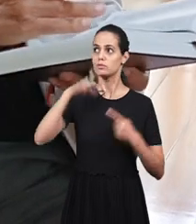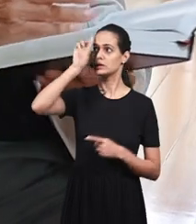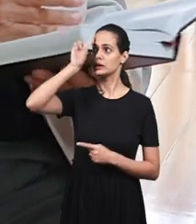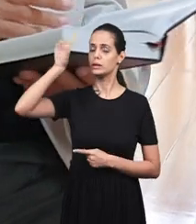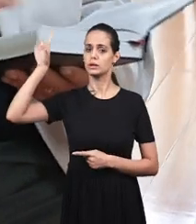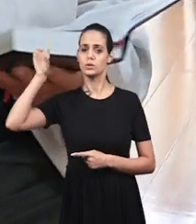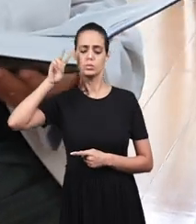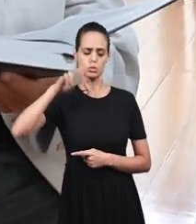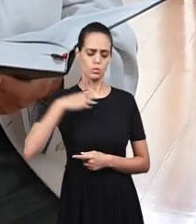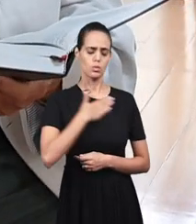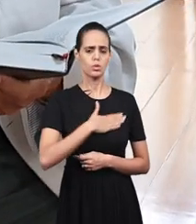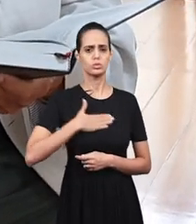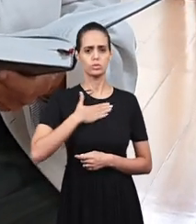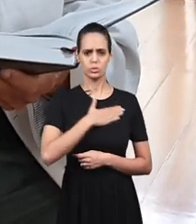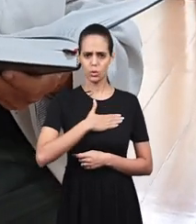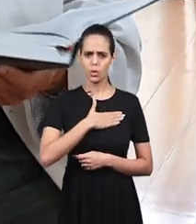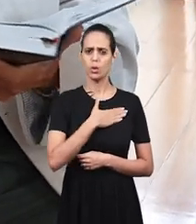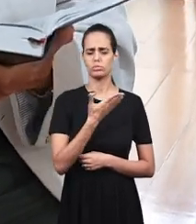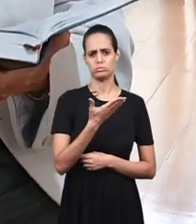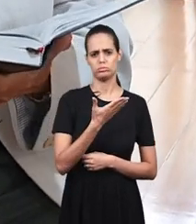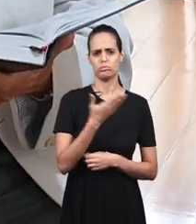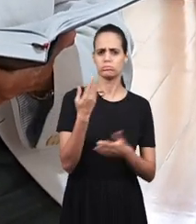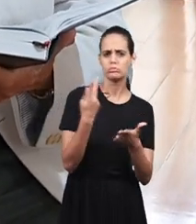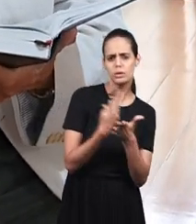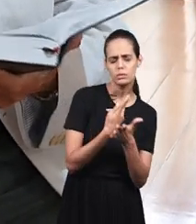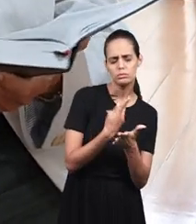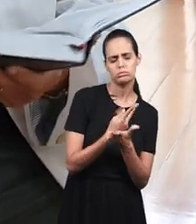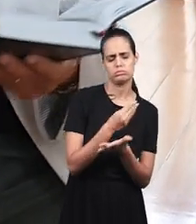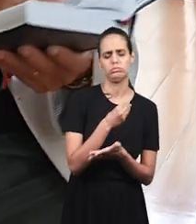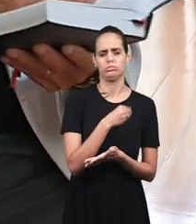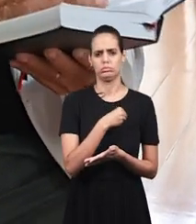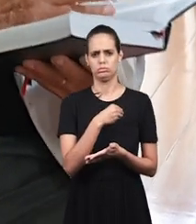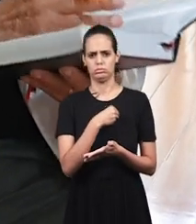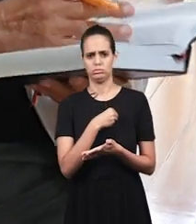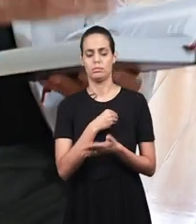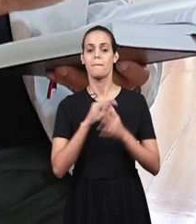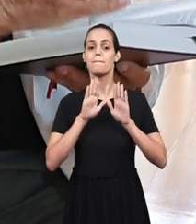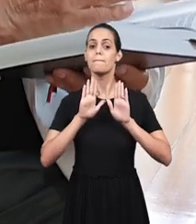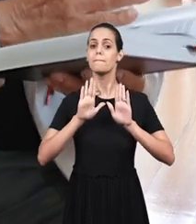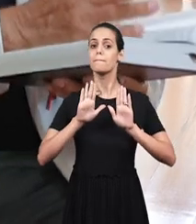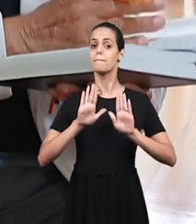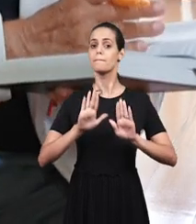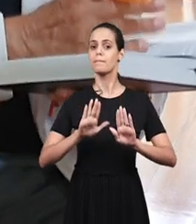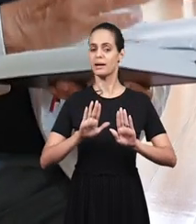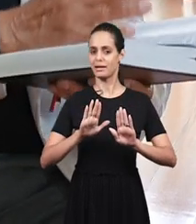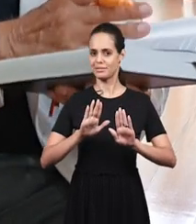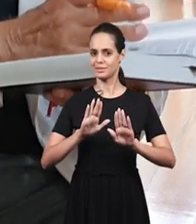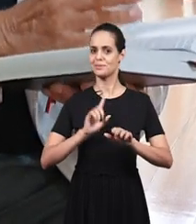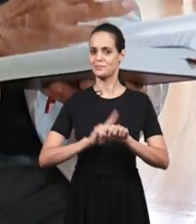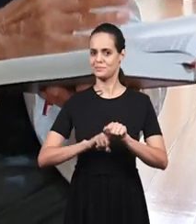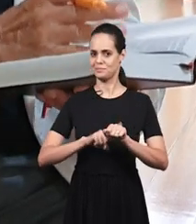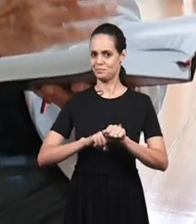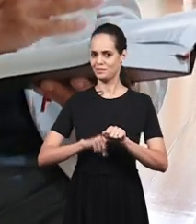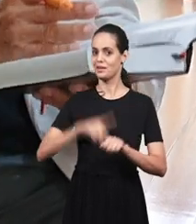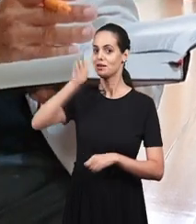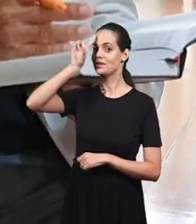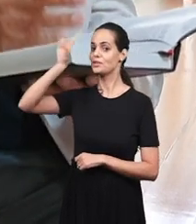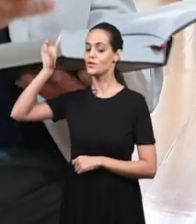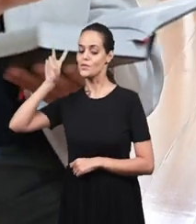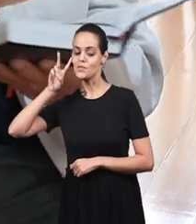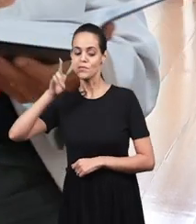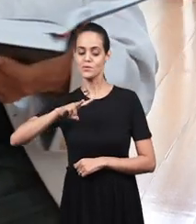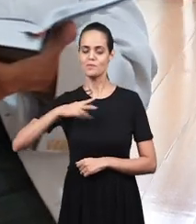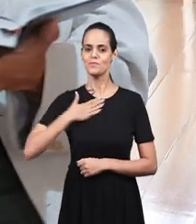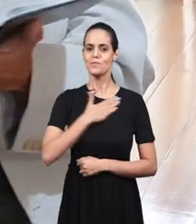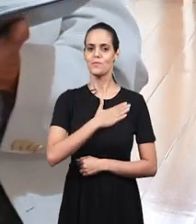et avec les hommes qui ont plu à Dieu, ont eu des erreurs, ont fait des erreurs, des